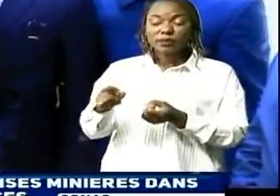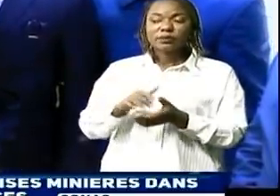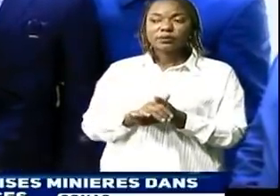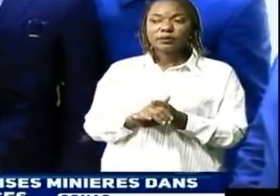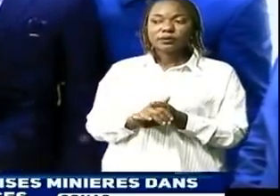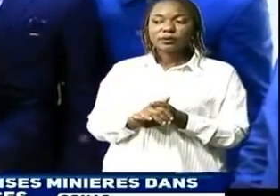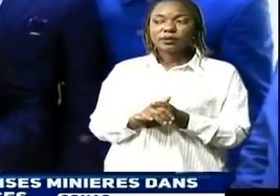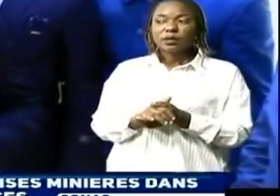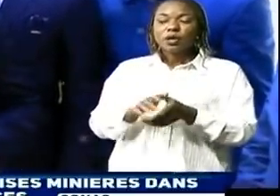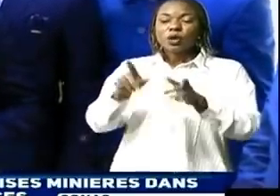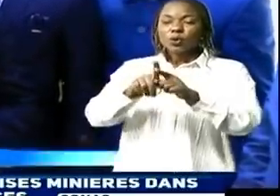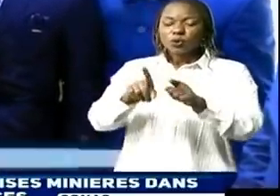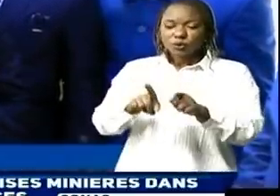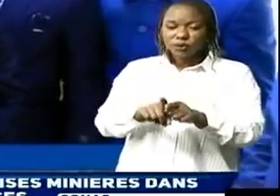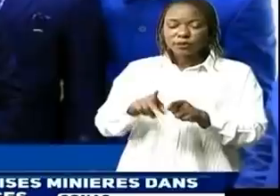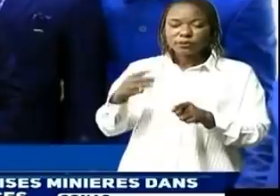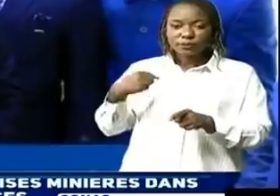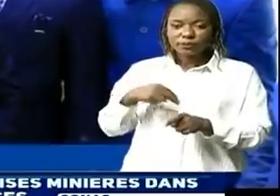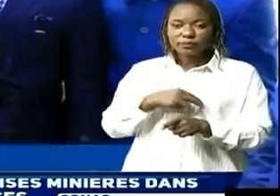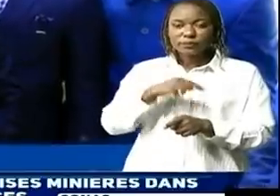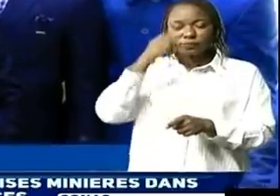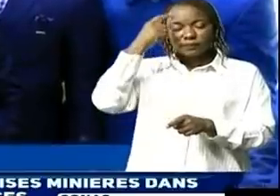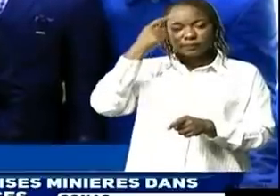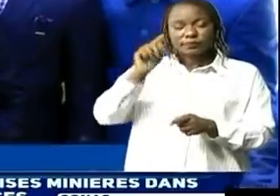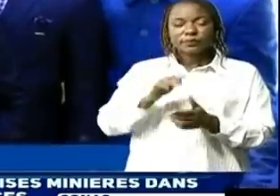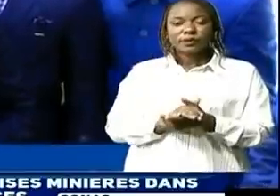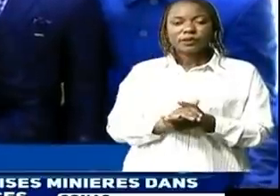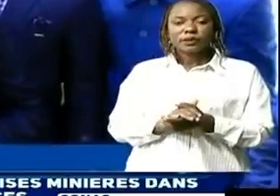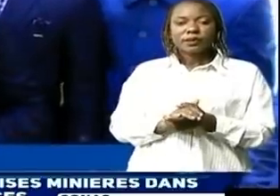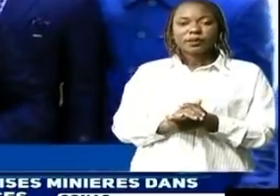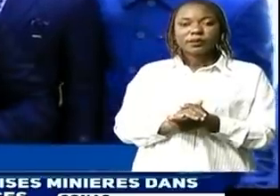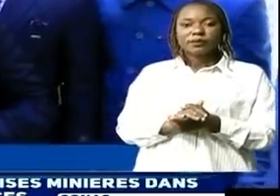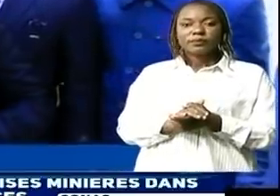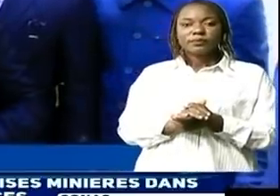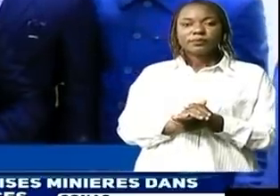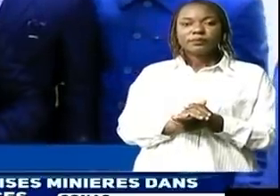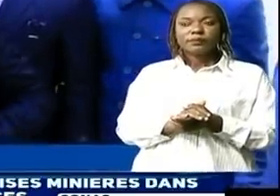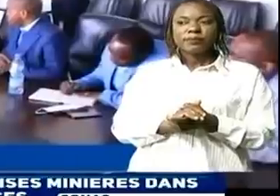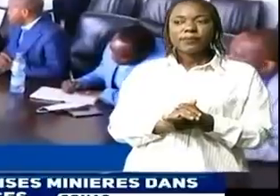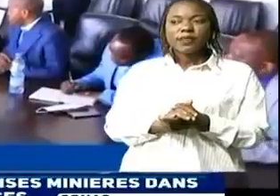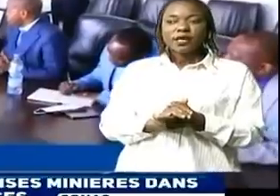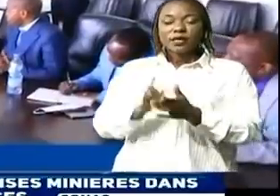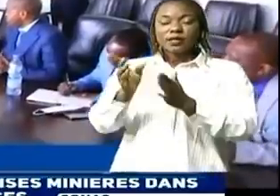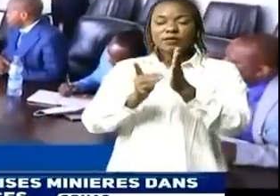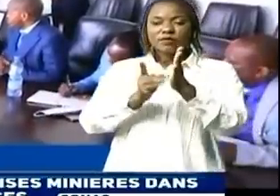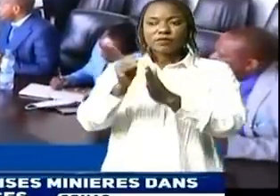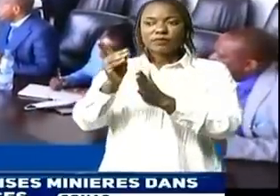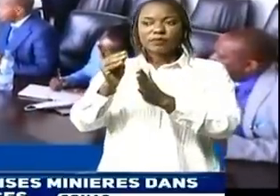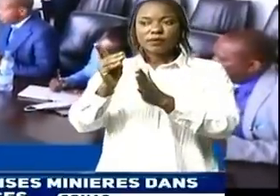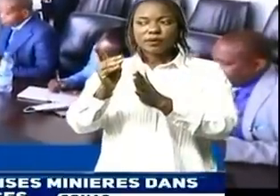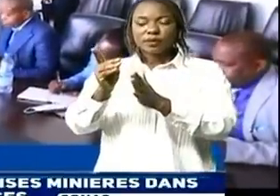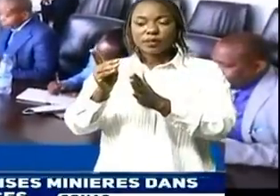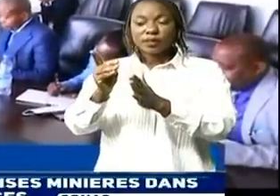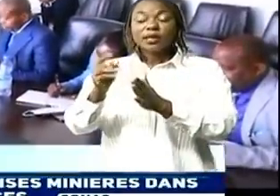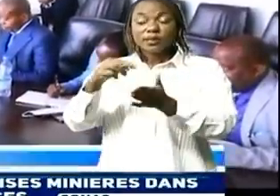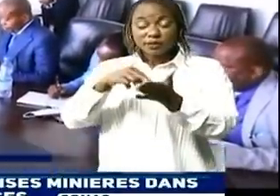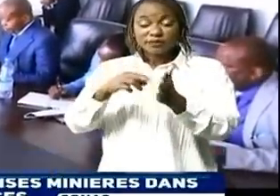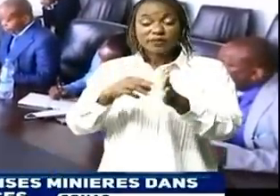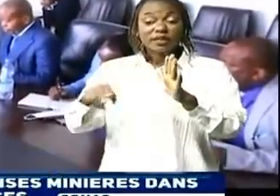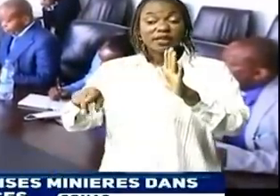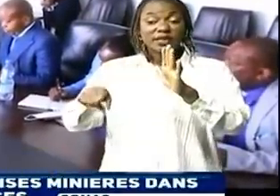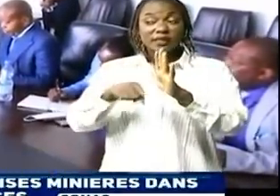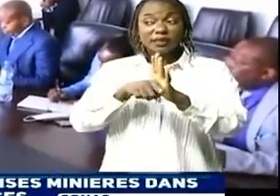entendu, de souscrire à l'extérieur du pays, ce qui est catégoriquement interdit par la loi, le code des